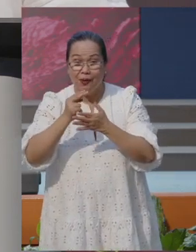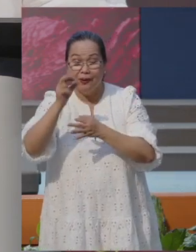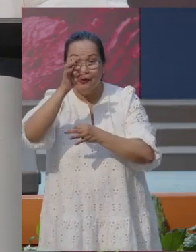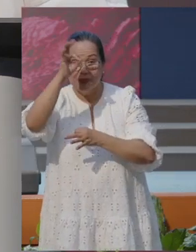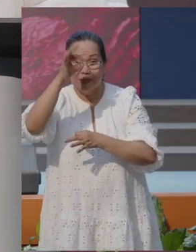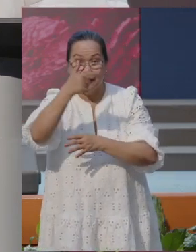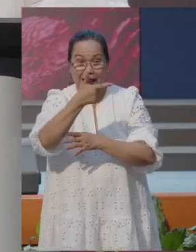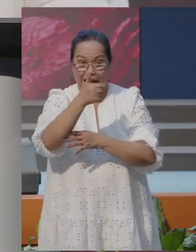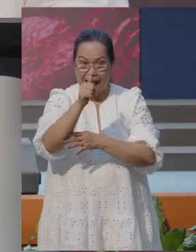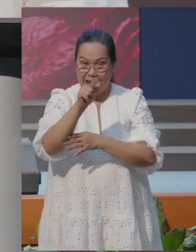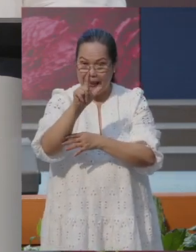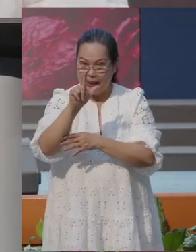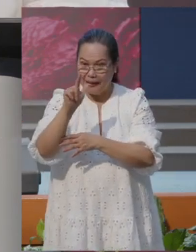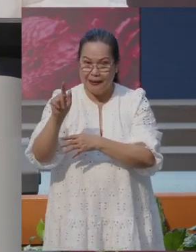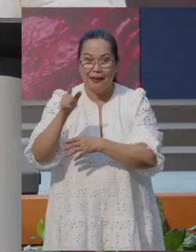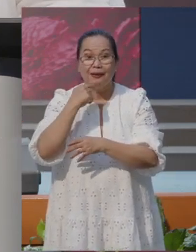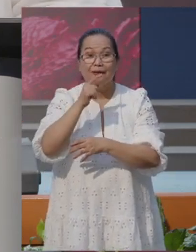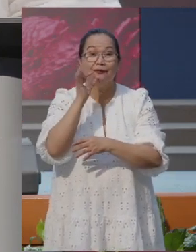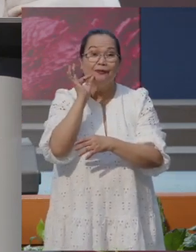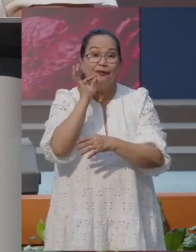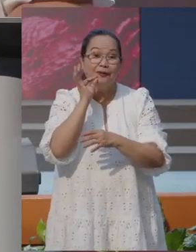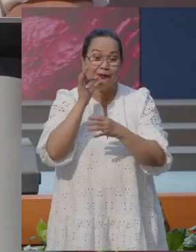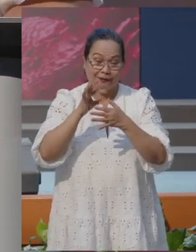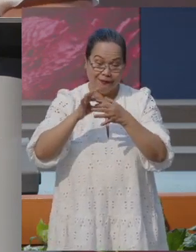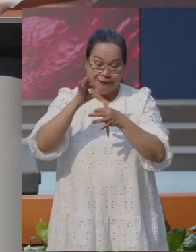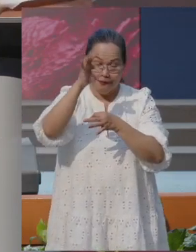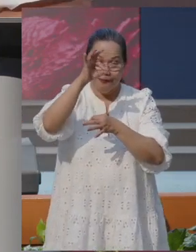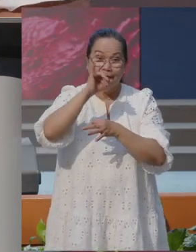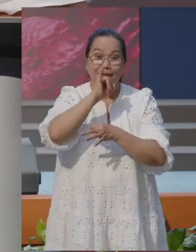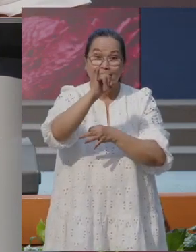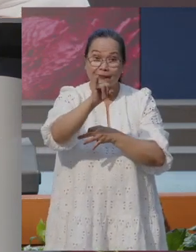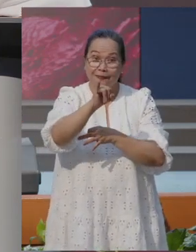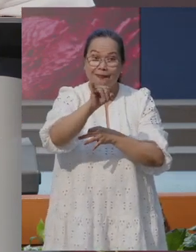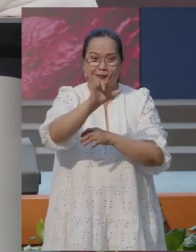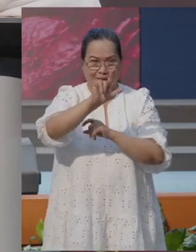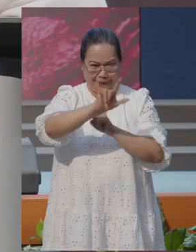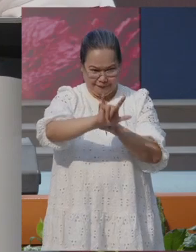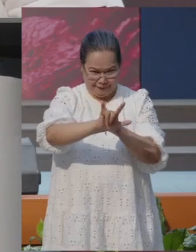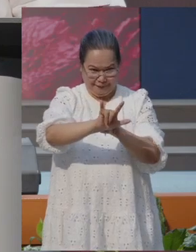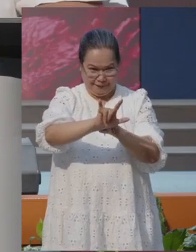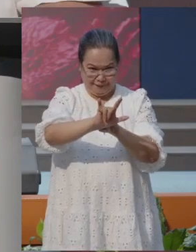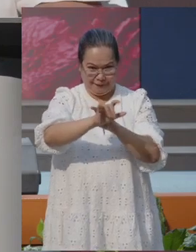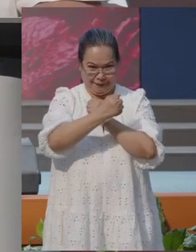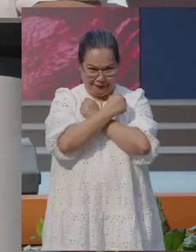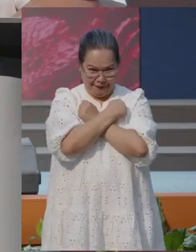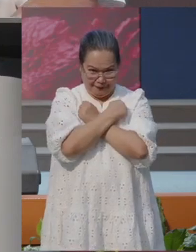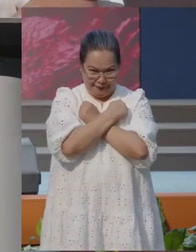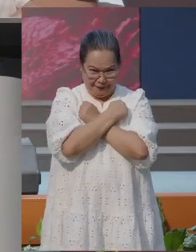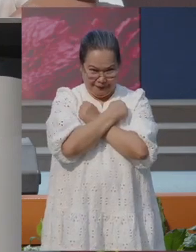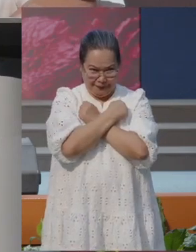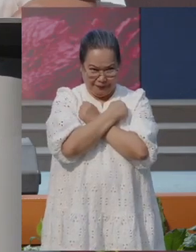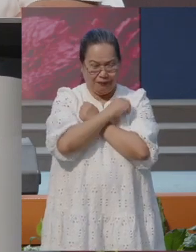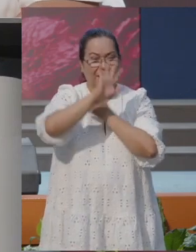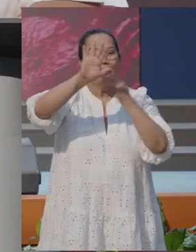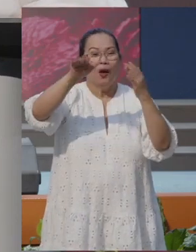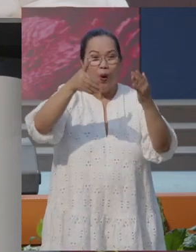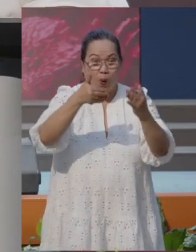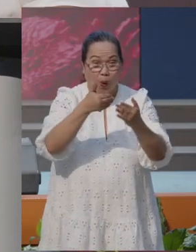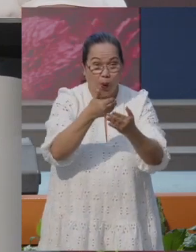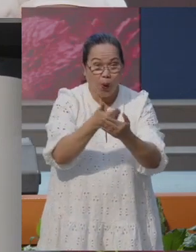Galatians 5:22. But the fruit of the Spirit is love. At ang lahat ng dimension ng